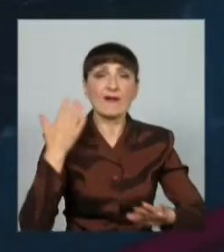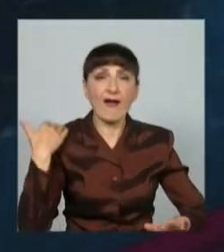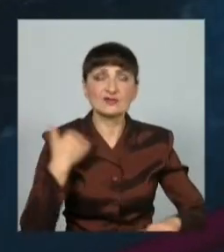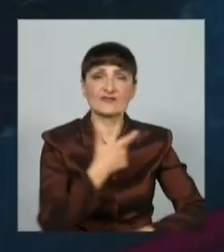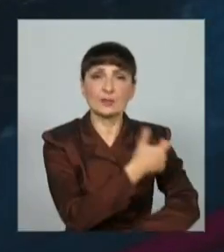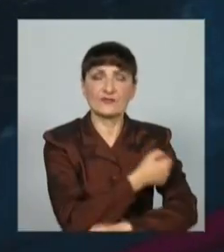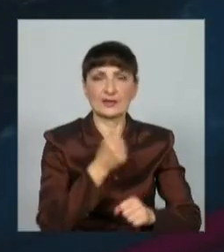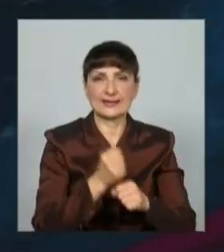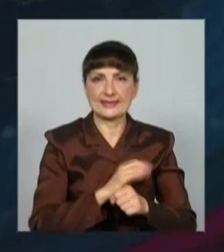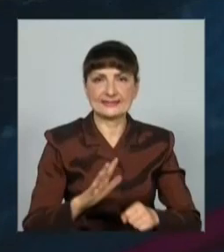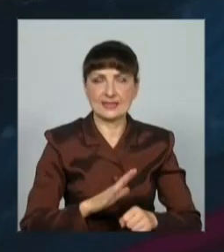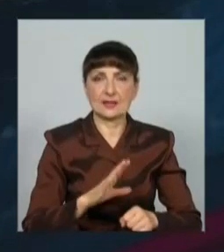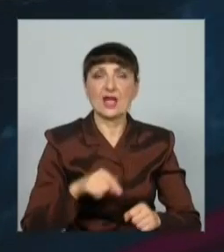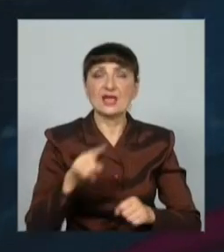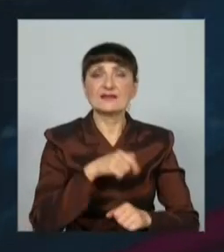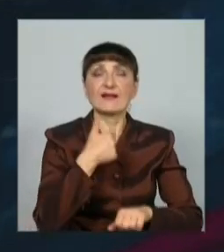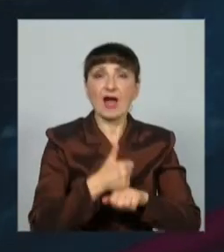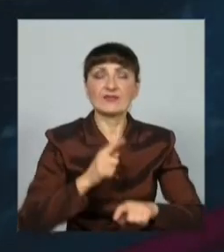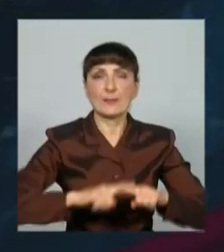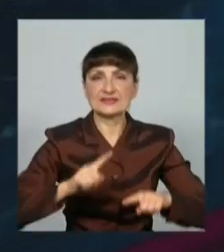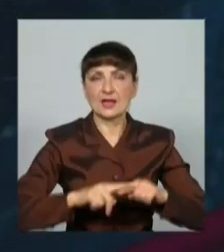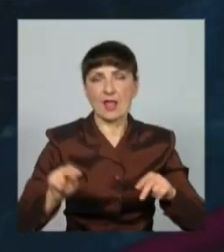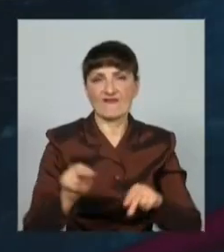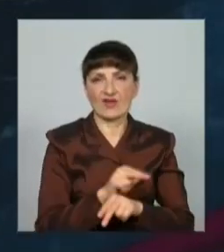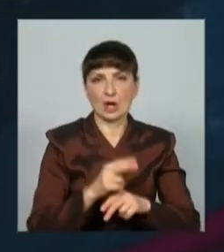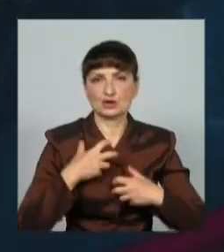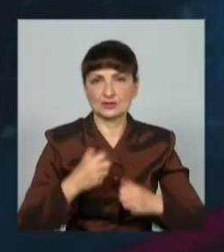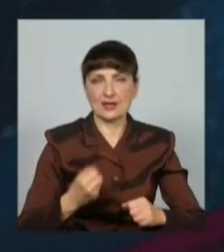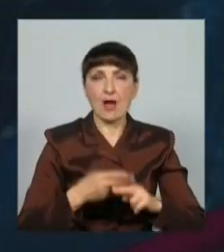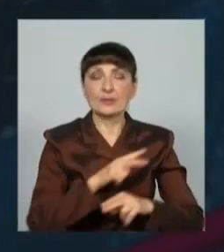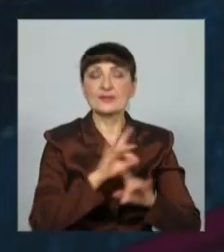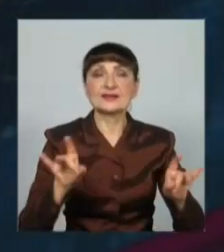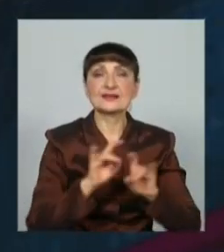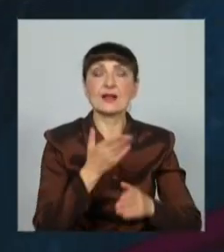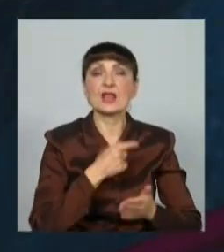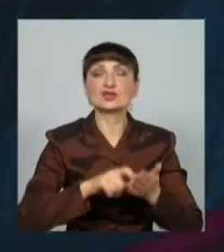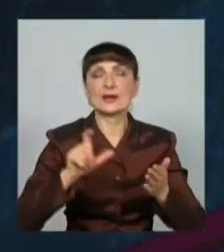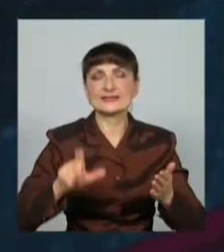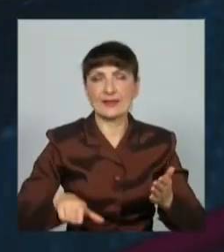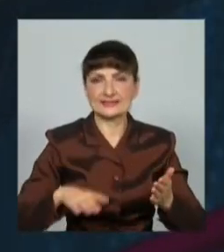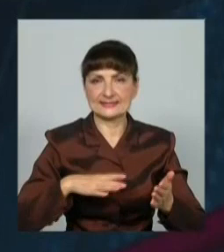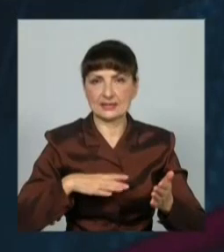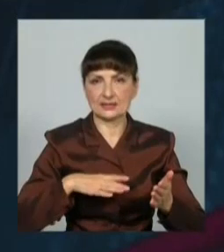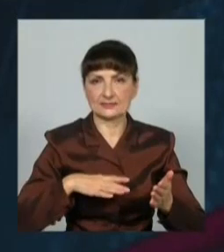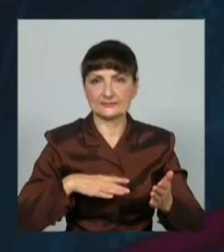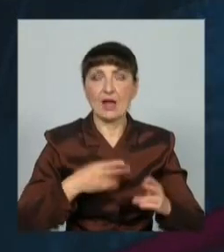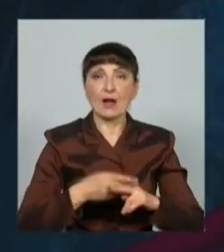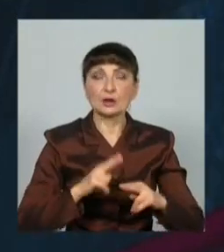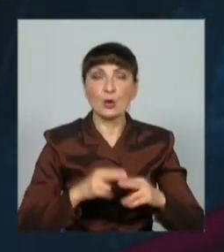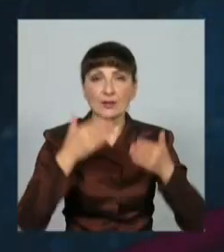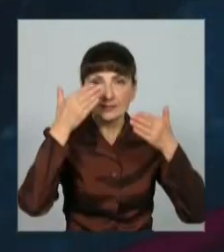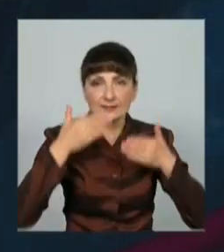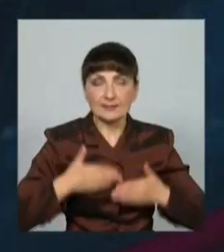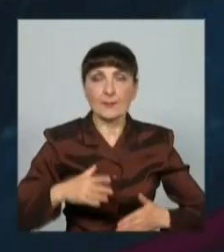с вакцинацией, и сейчас для них главное поскорее вылечиться. Об этом они рассказали нашему корреспонденту Дамиру Анитову, который облачился